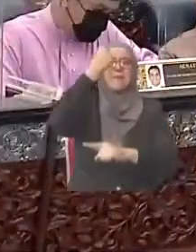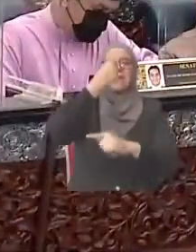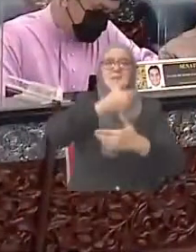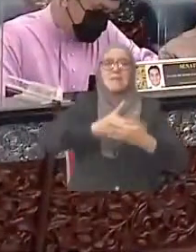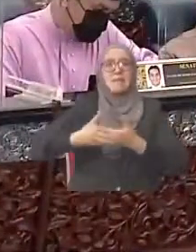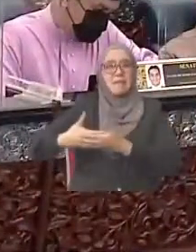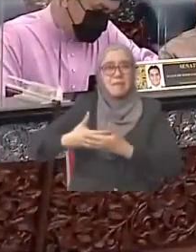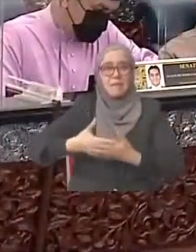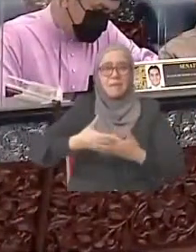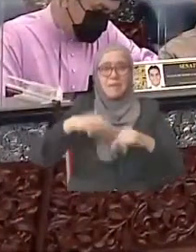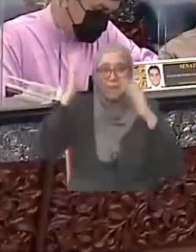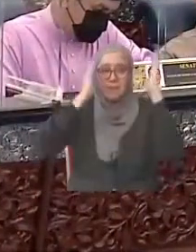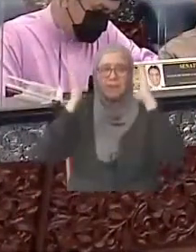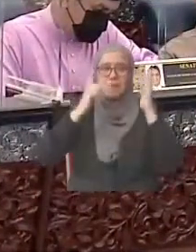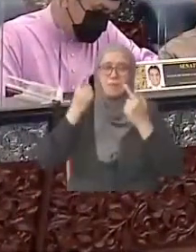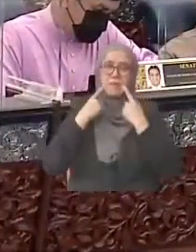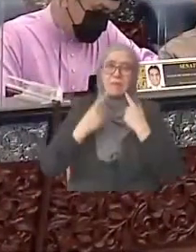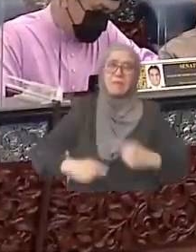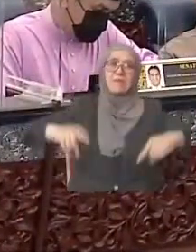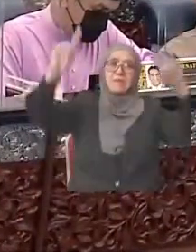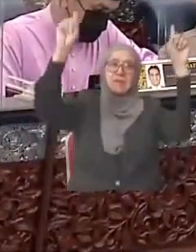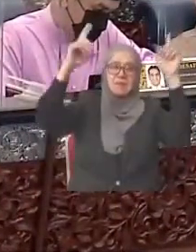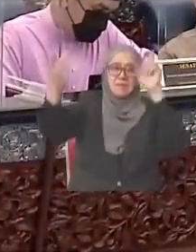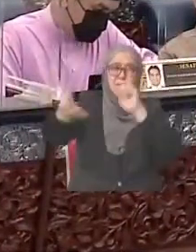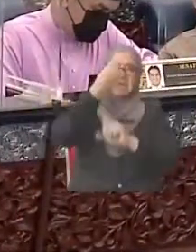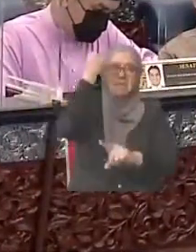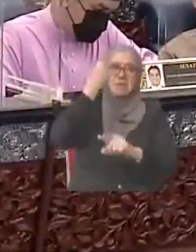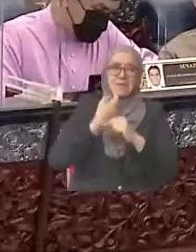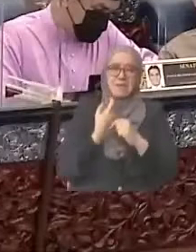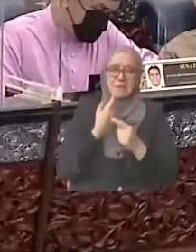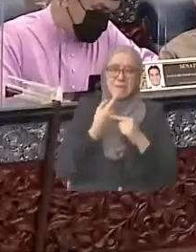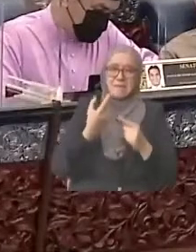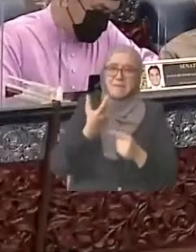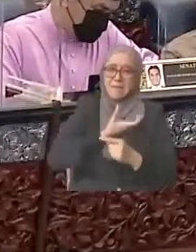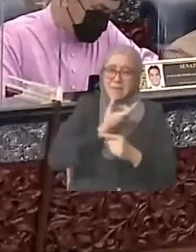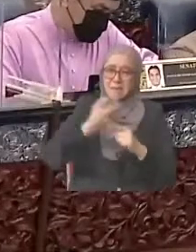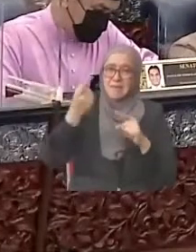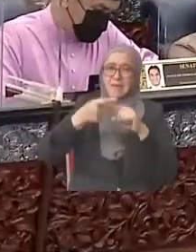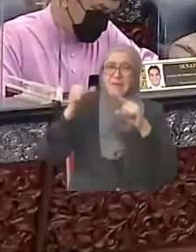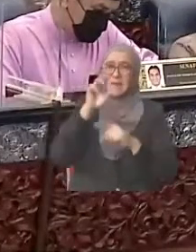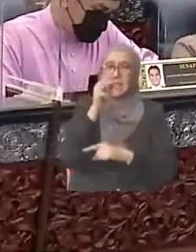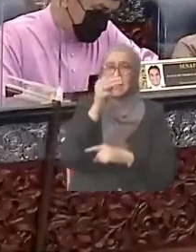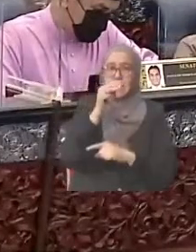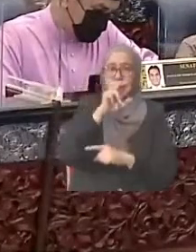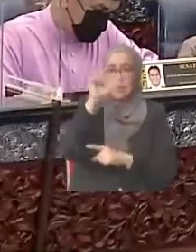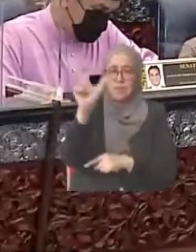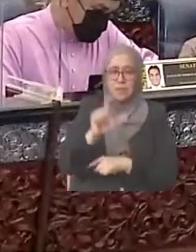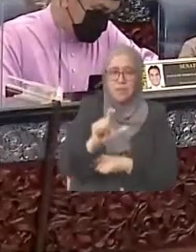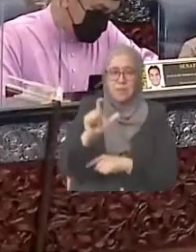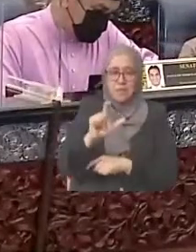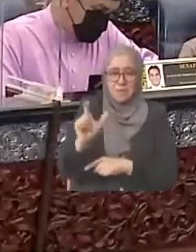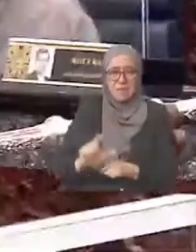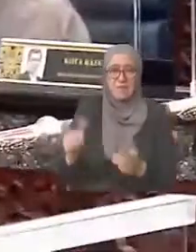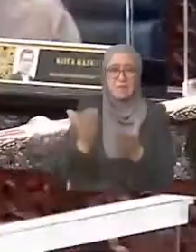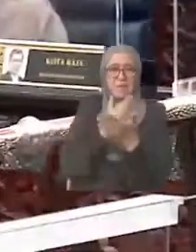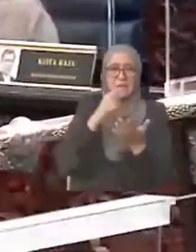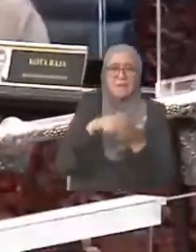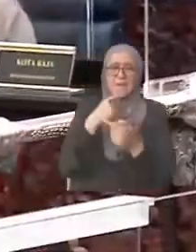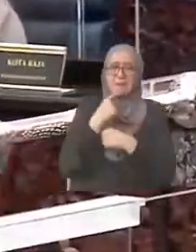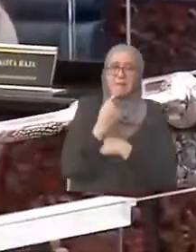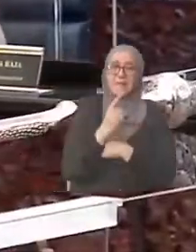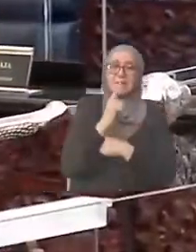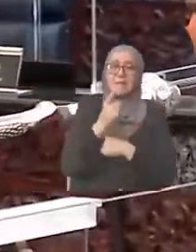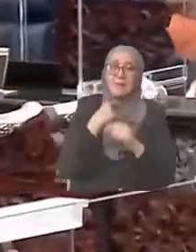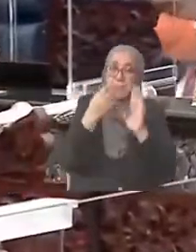cemerlang di kejauhan antarbangsa dirumahnya baru-baru ini kejayaan seperti ini adalah bukti bahwa negara kita bumi bakat-bakat muda yang perlu